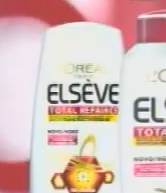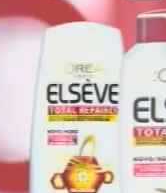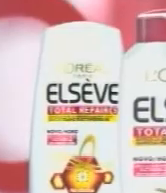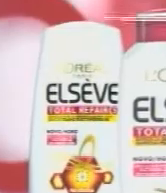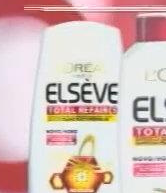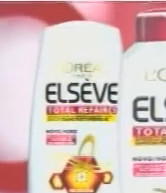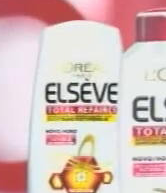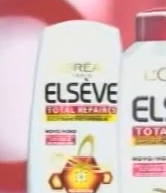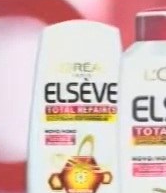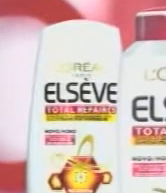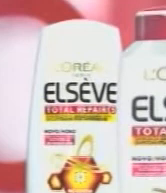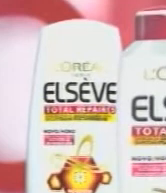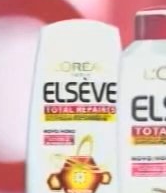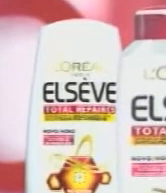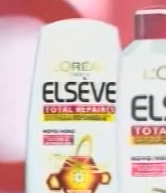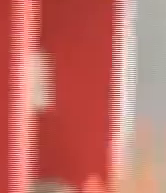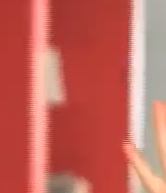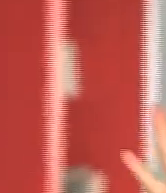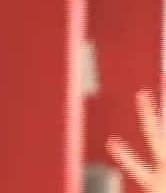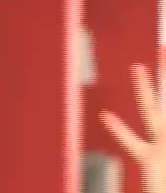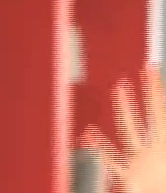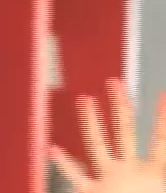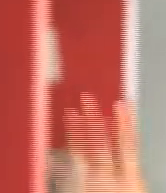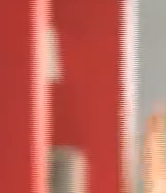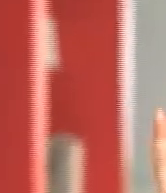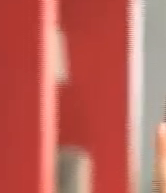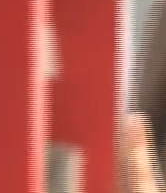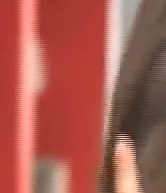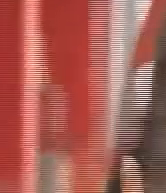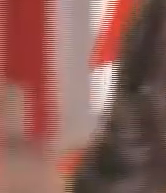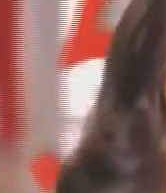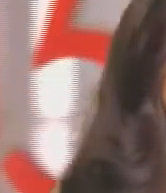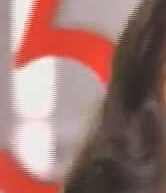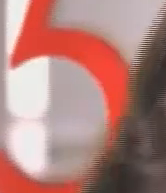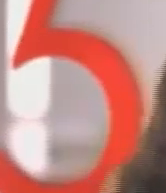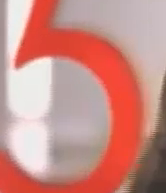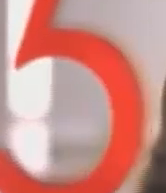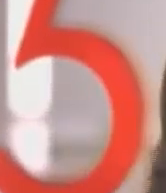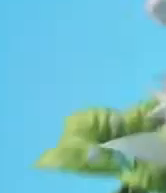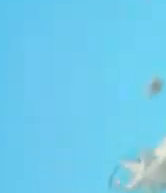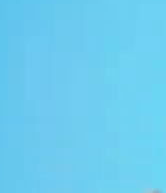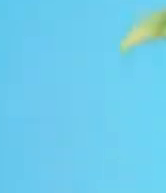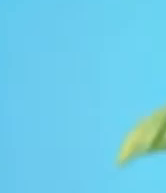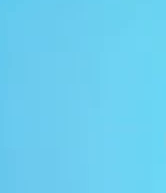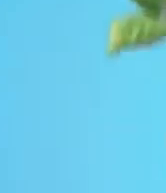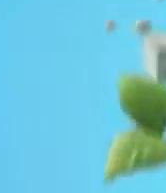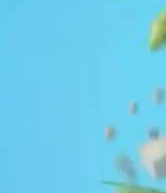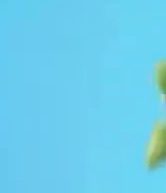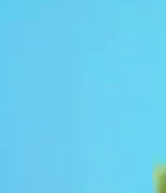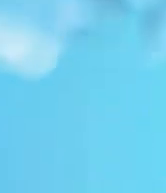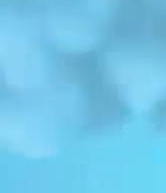Novo L7 za potpuno obnavljanje 5 od L'Oreala. 5 problema. Jedno rešenje, jer vi to zaslužujete.